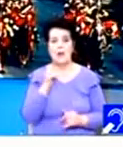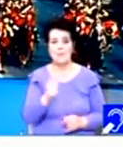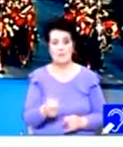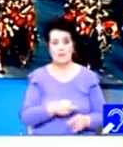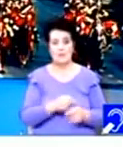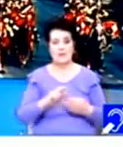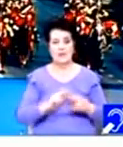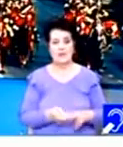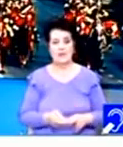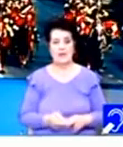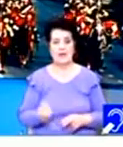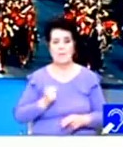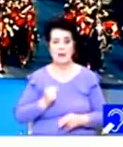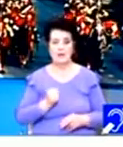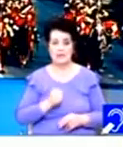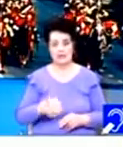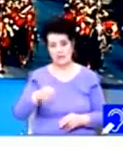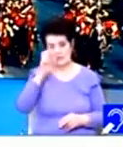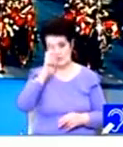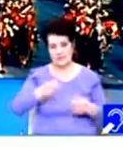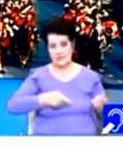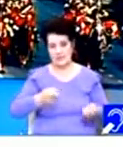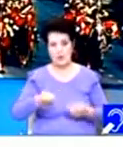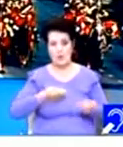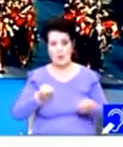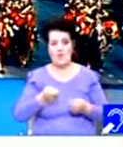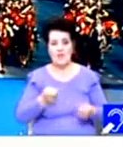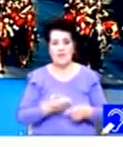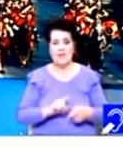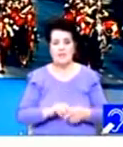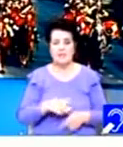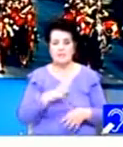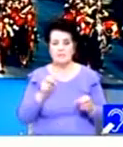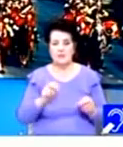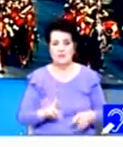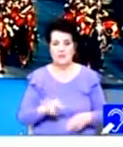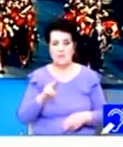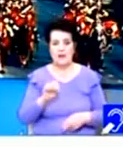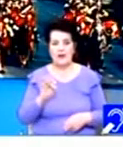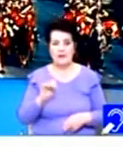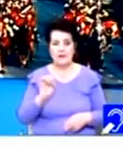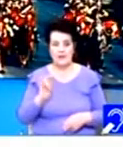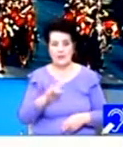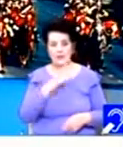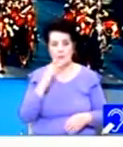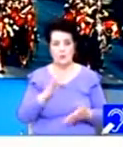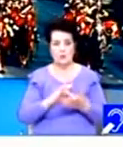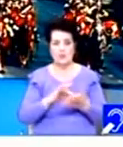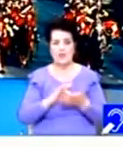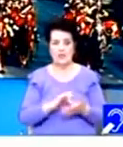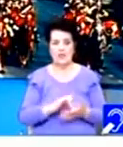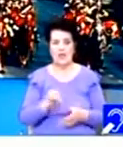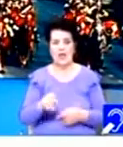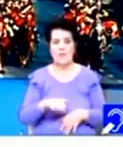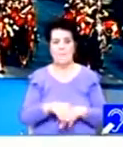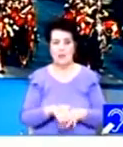materie de tehnică militară. Șefi de state și de guverne, înalți oficiali, parizieni, dar și foarte mulți turiști au asistat la